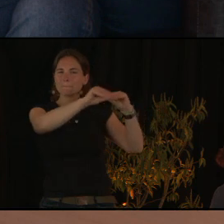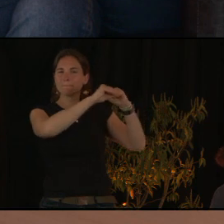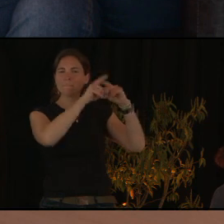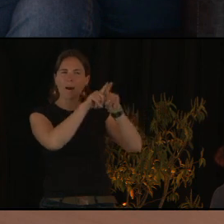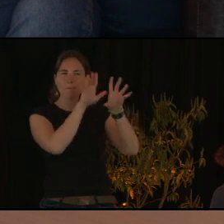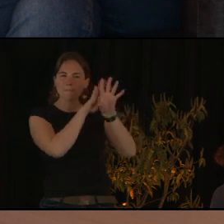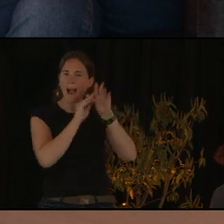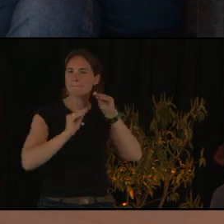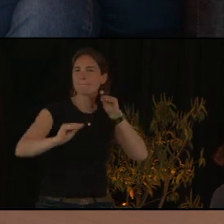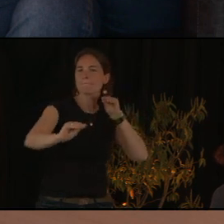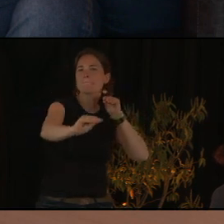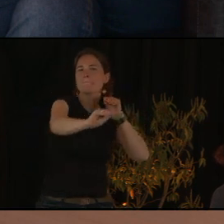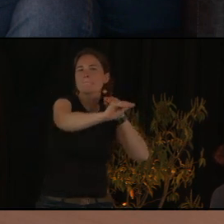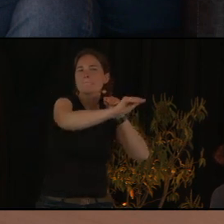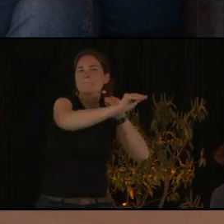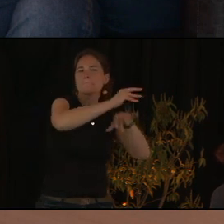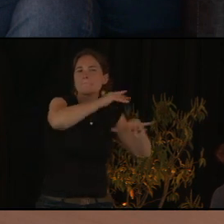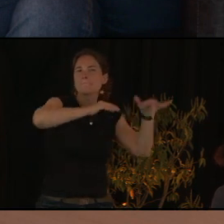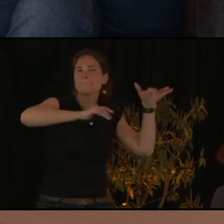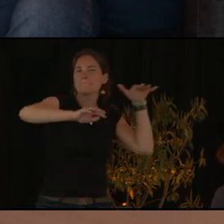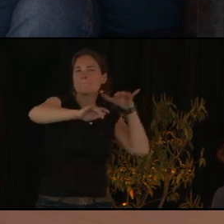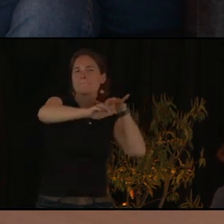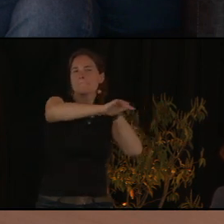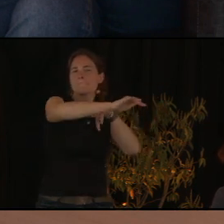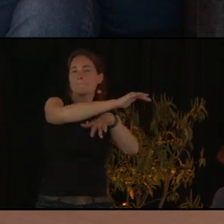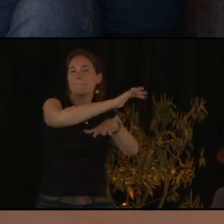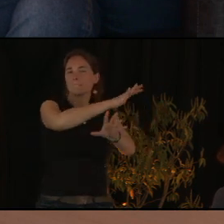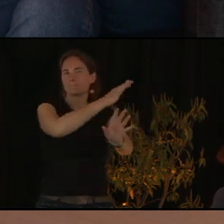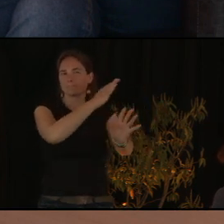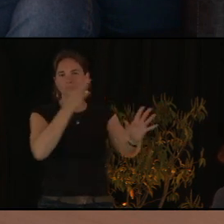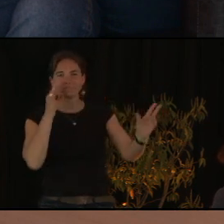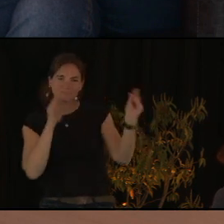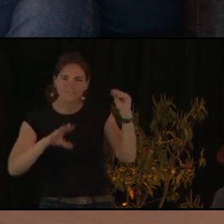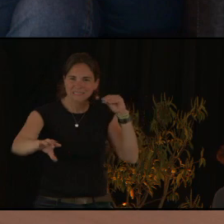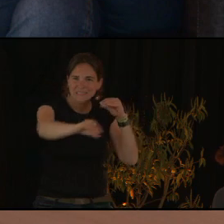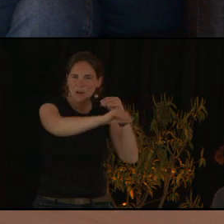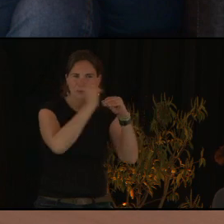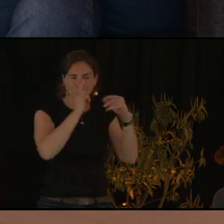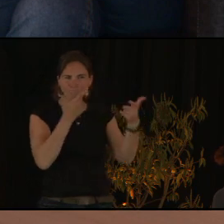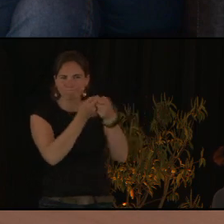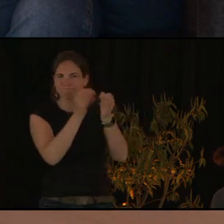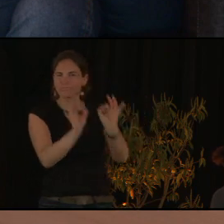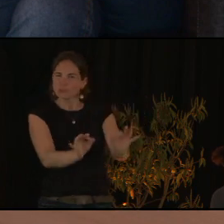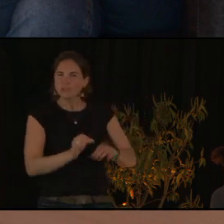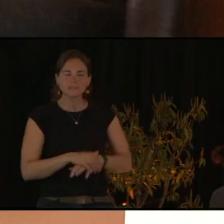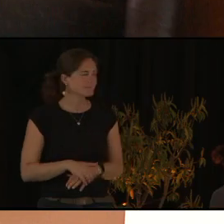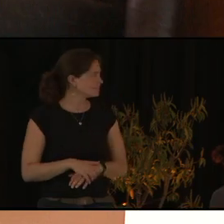de silence sur ce paysage. Ça marche, le silence, avec ce paysage? Et justement, est-ce que